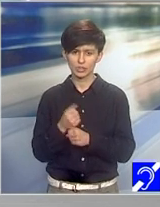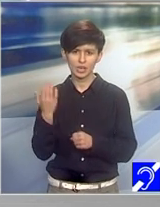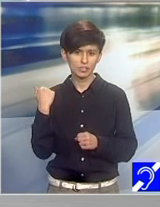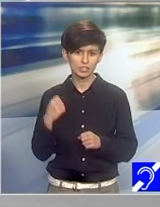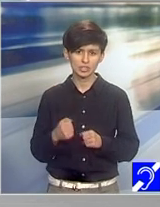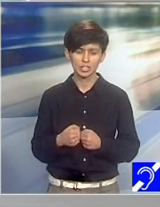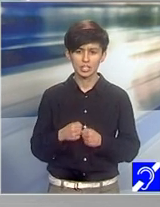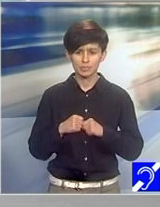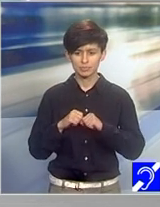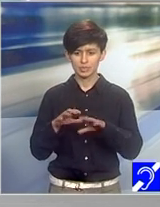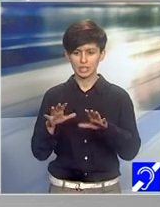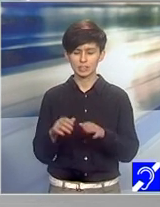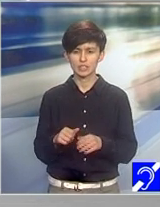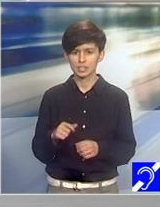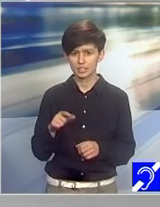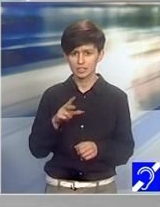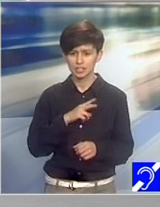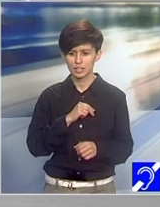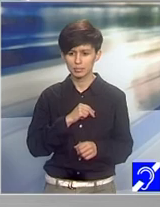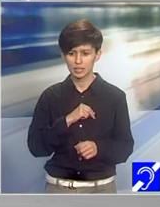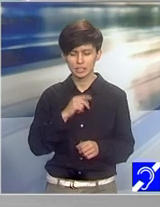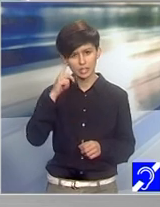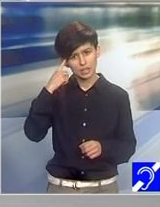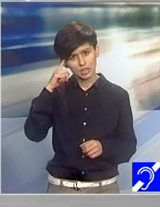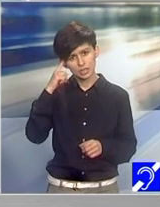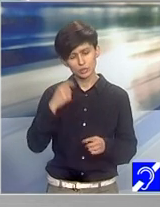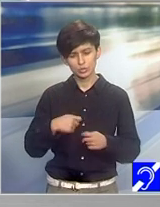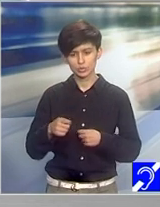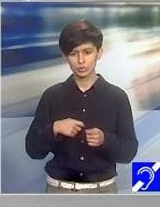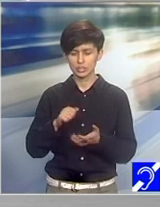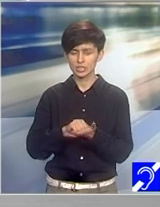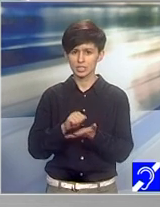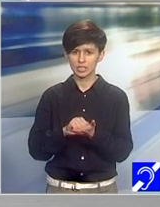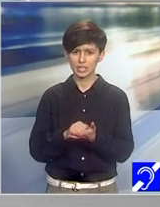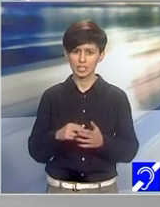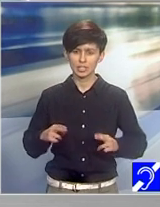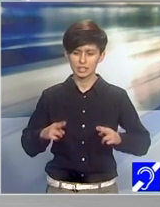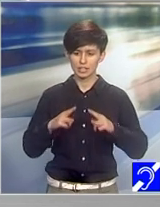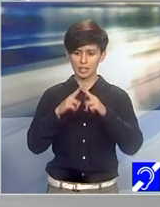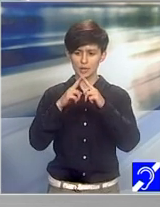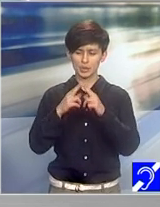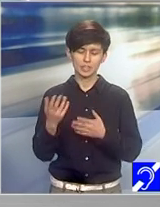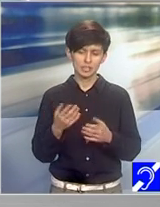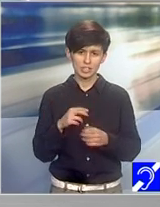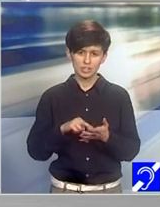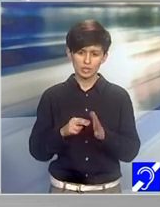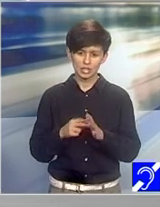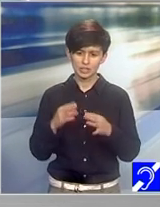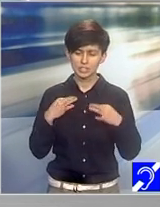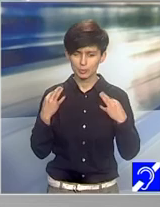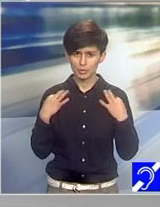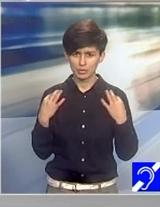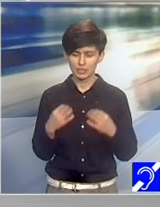martie la cunoscutul Târg Internațional de Carte de la Paris, care se organizează în fiecare primăvară. O editură franceză a avut inițiativa